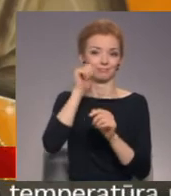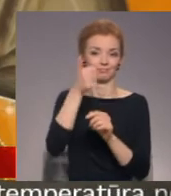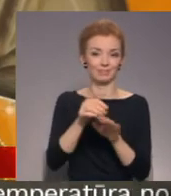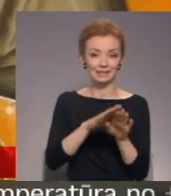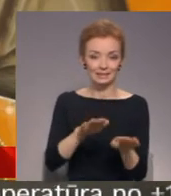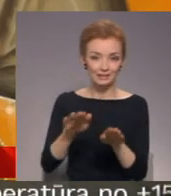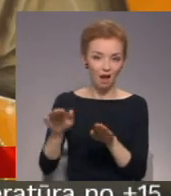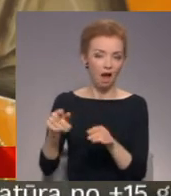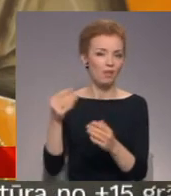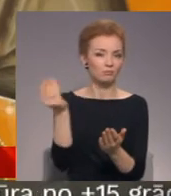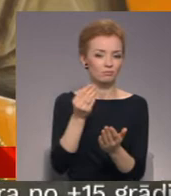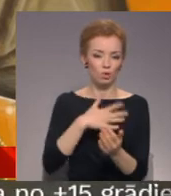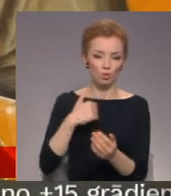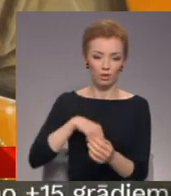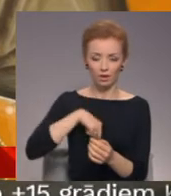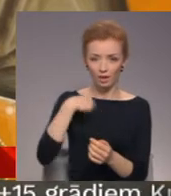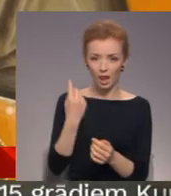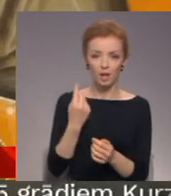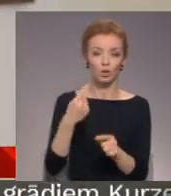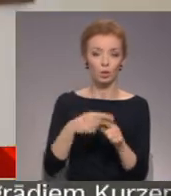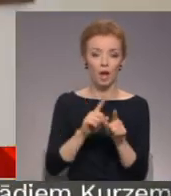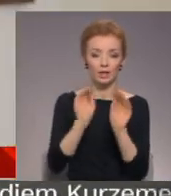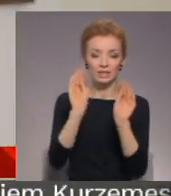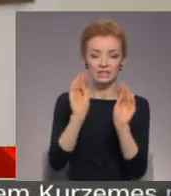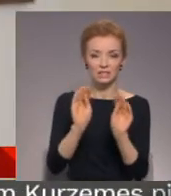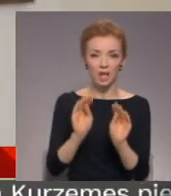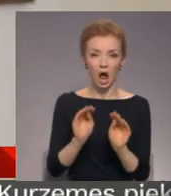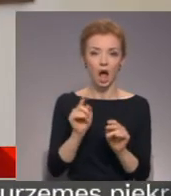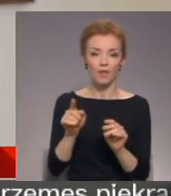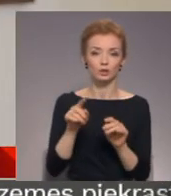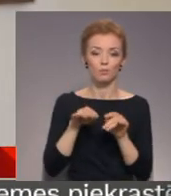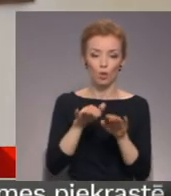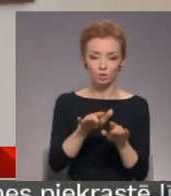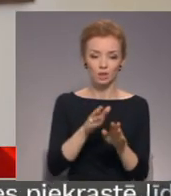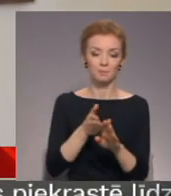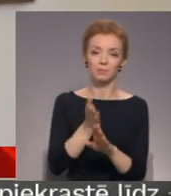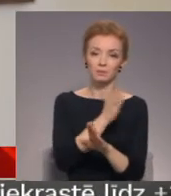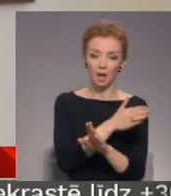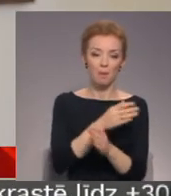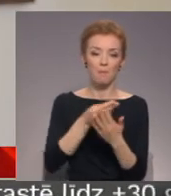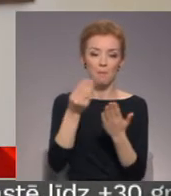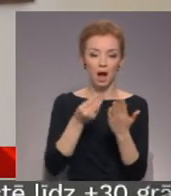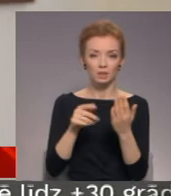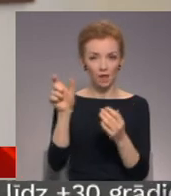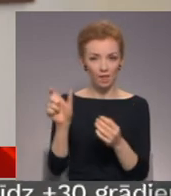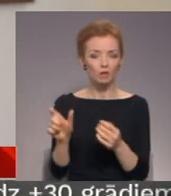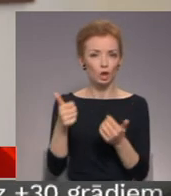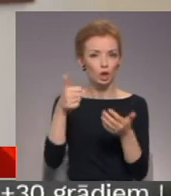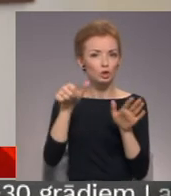tapa ļoti, ļoti ilgi. Arī tās izstrādes procesas un izpētes procesas pirms tam māksliniecei aizņēma 6